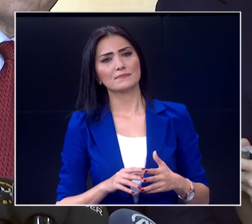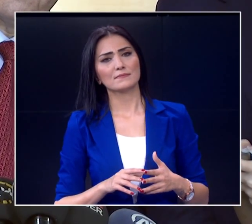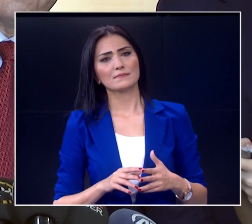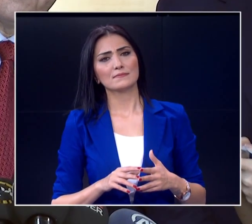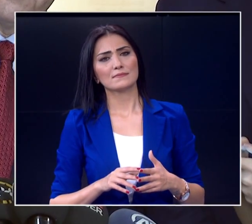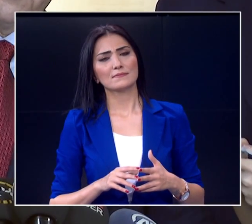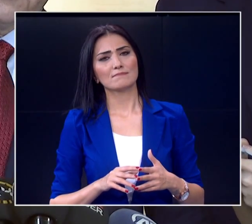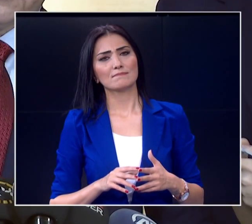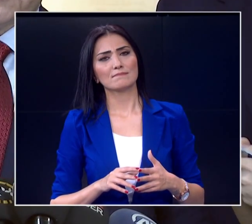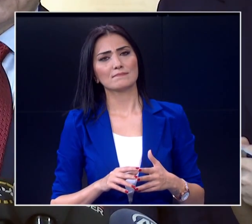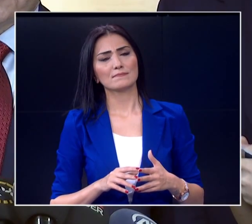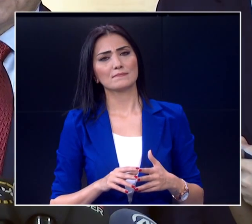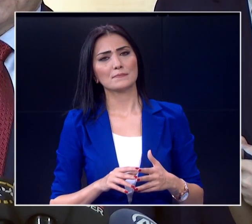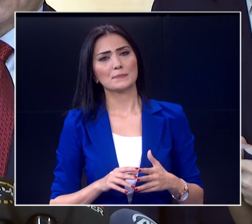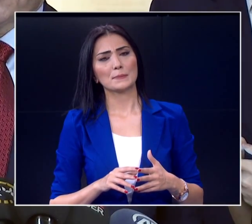var. Bu konuda